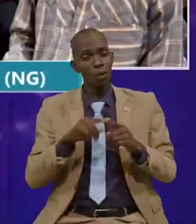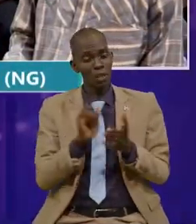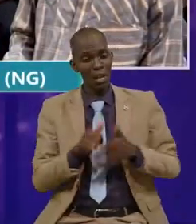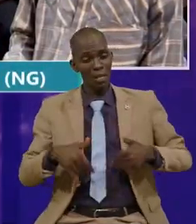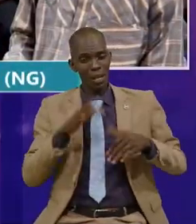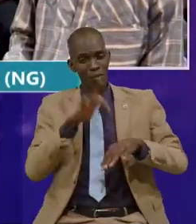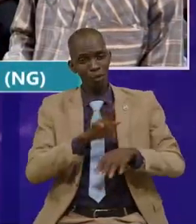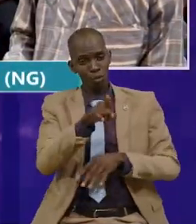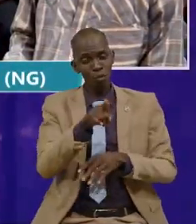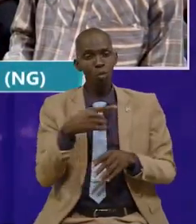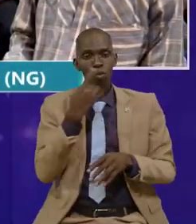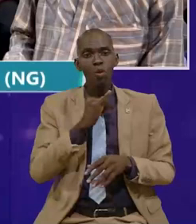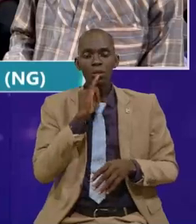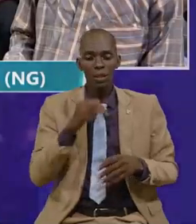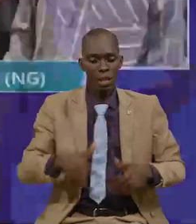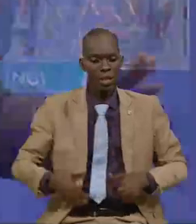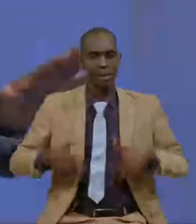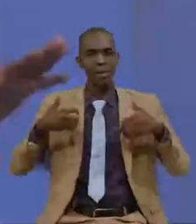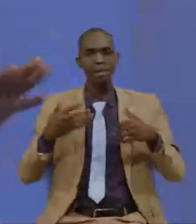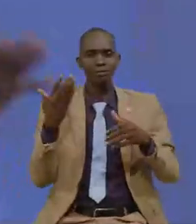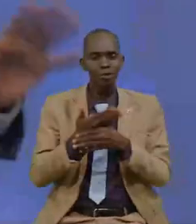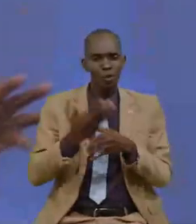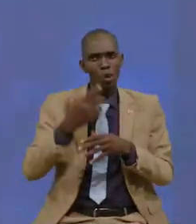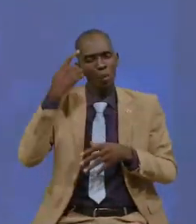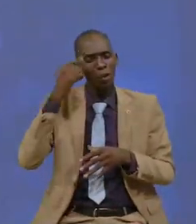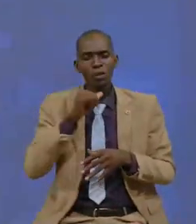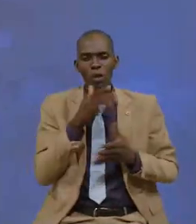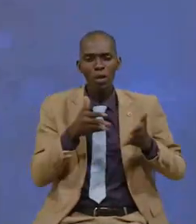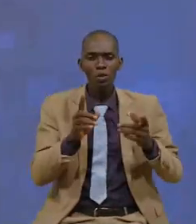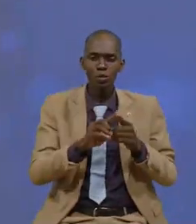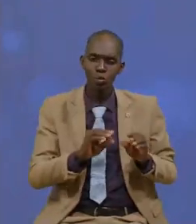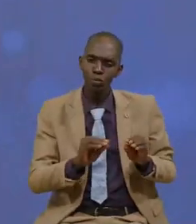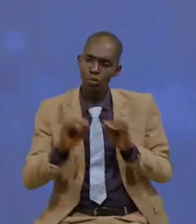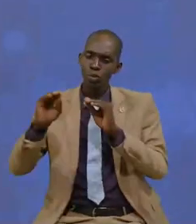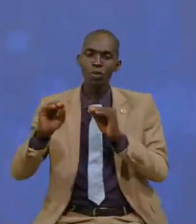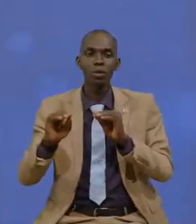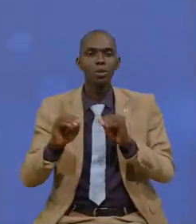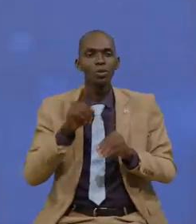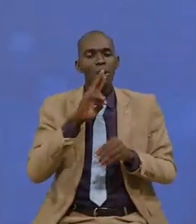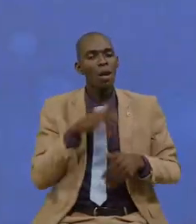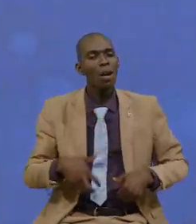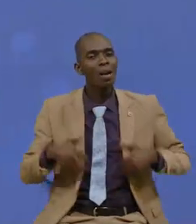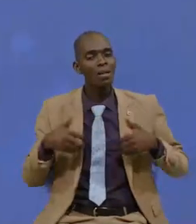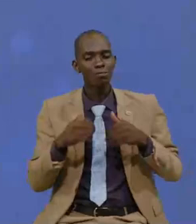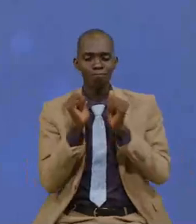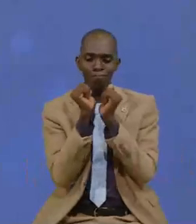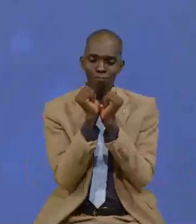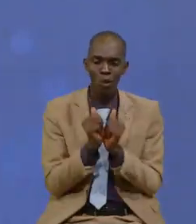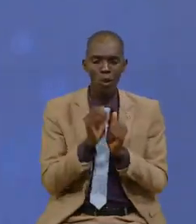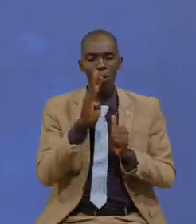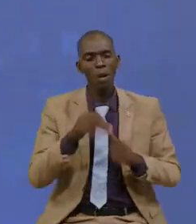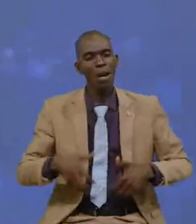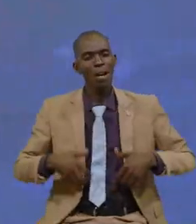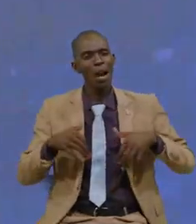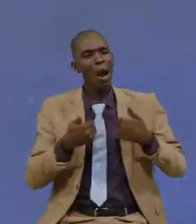La colère ne vous laisse pas bien penser, ne laisse pas votre mental d'avancer. Vous êtes énervé, lié